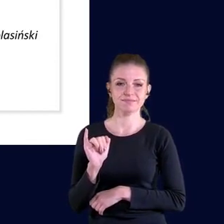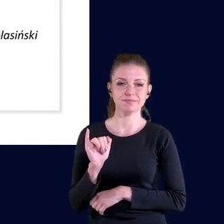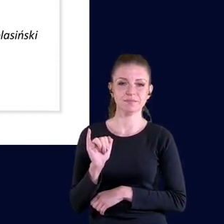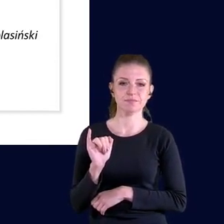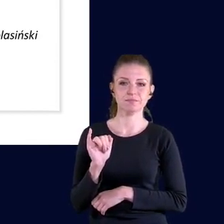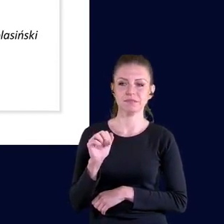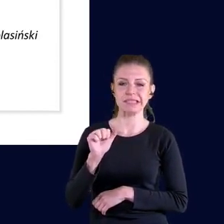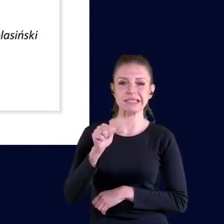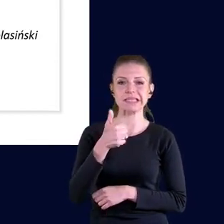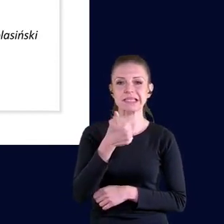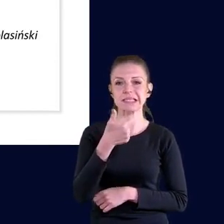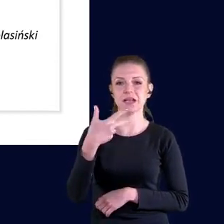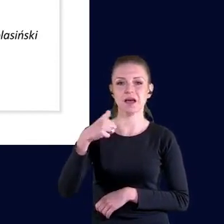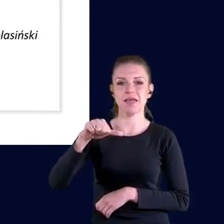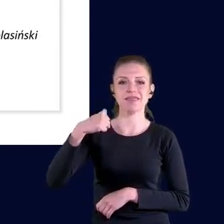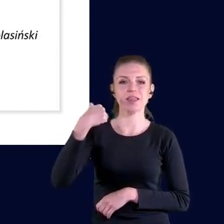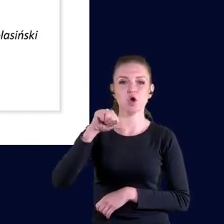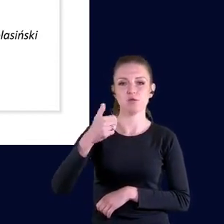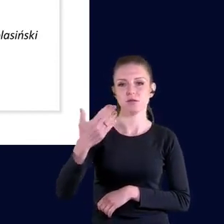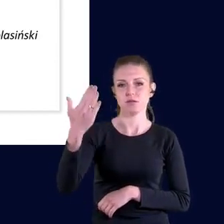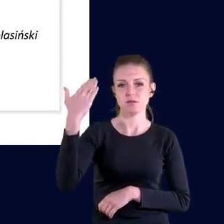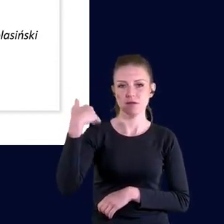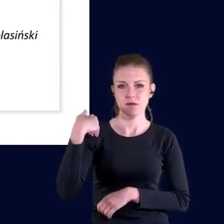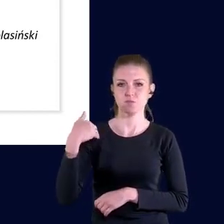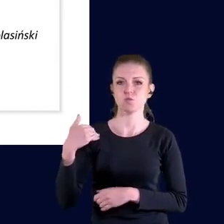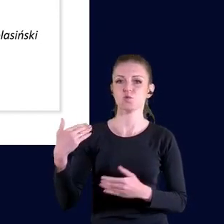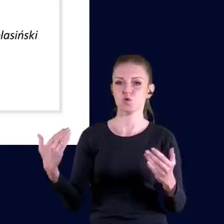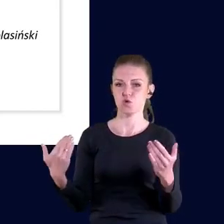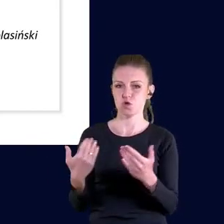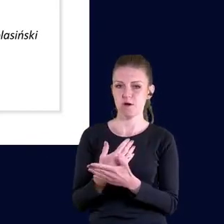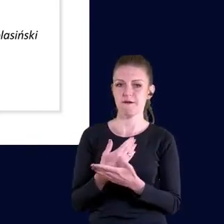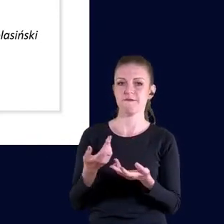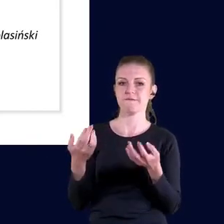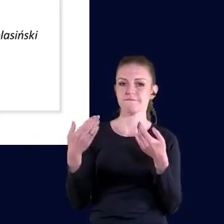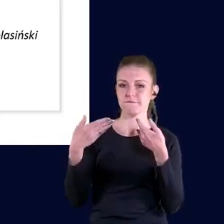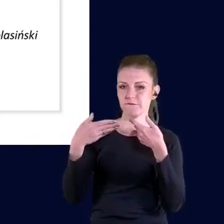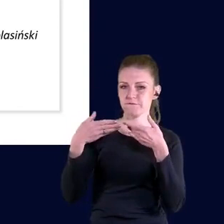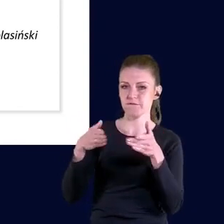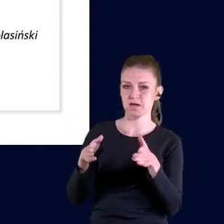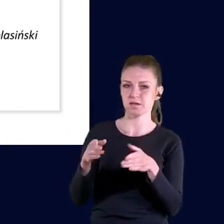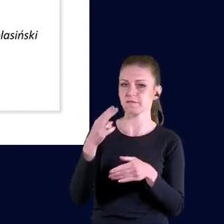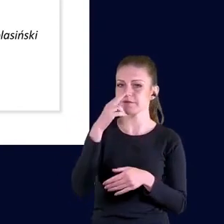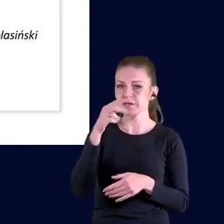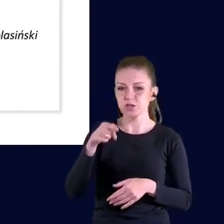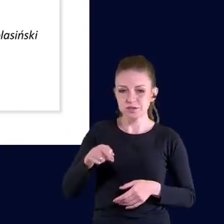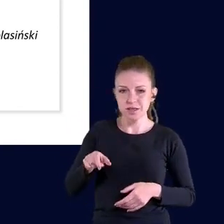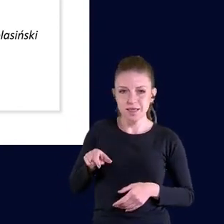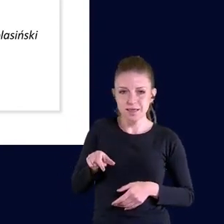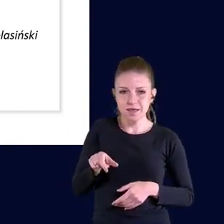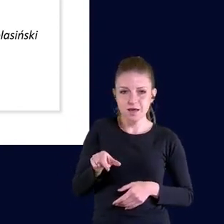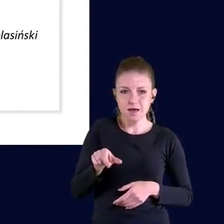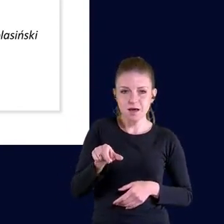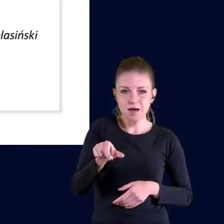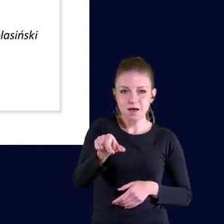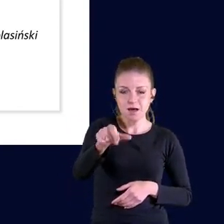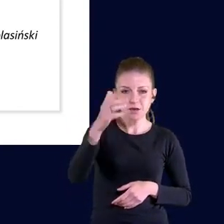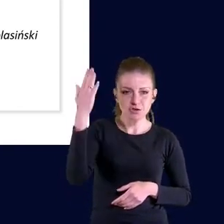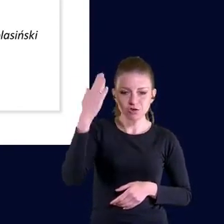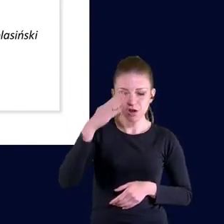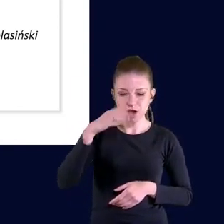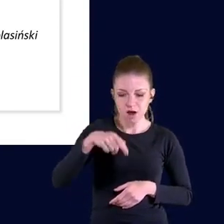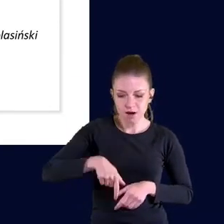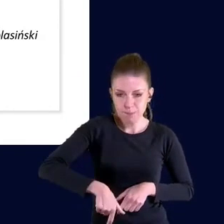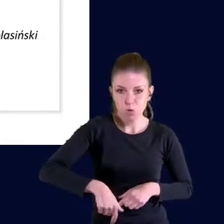kilkoma tygodniami wręcz oddany do użytku widzicie państwo i nieprowadzącą kraj z nią kontrastową